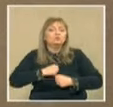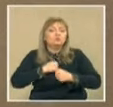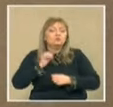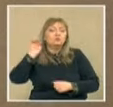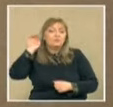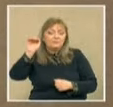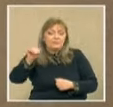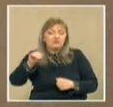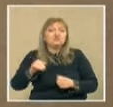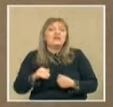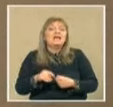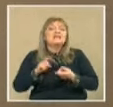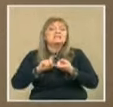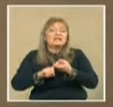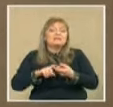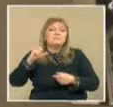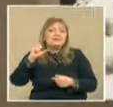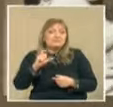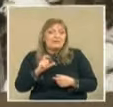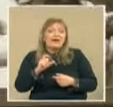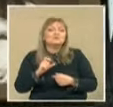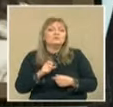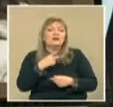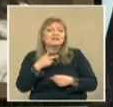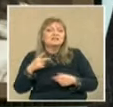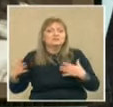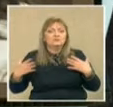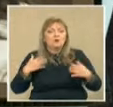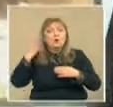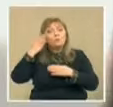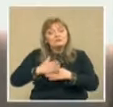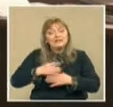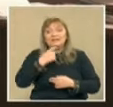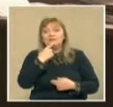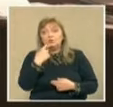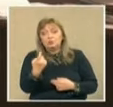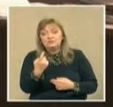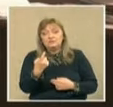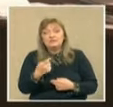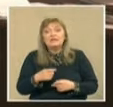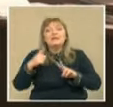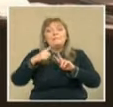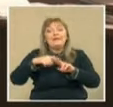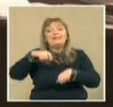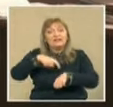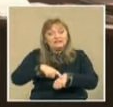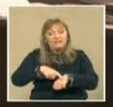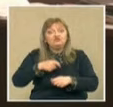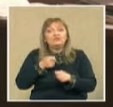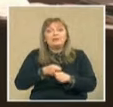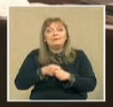Спасов, Котка върху на Жежела Маринен покрив. Последните години С Петър Денчев направихме